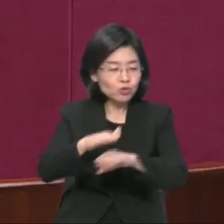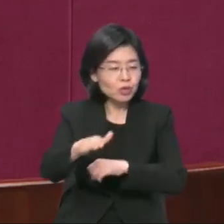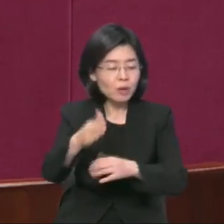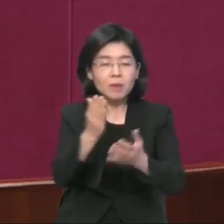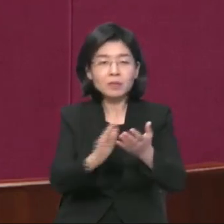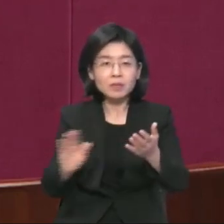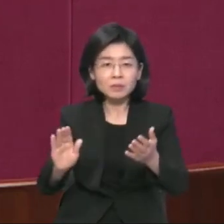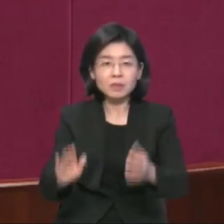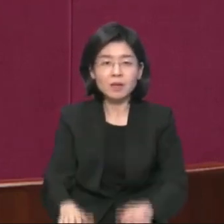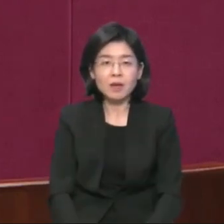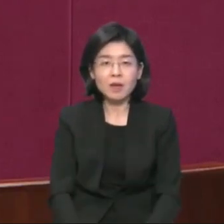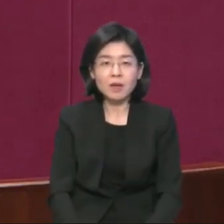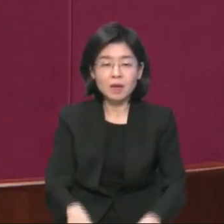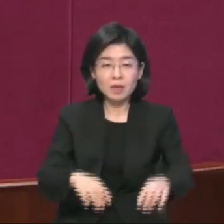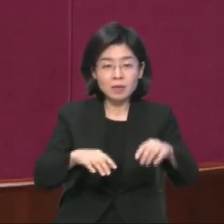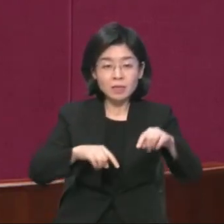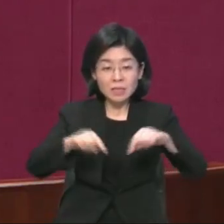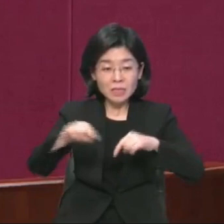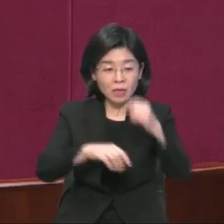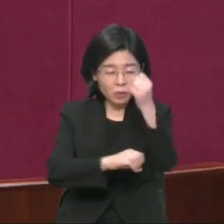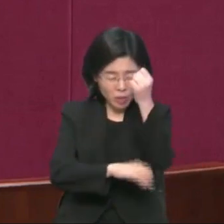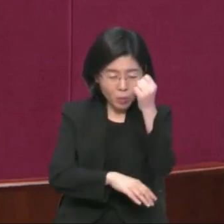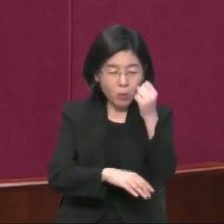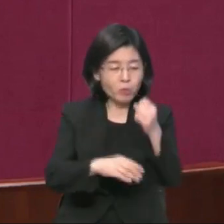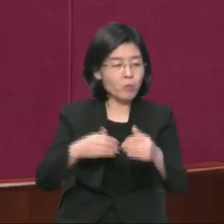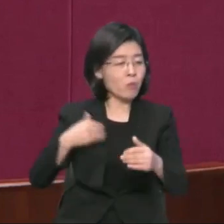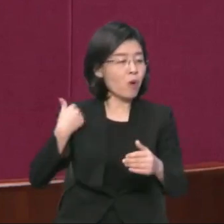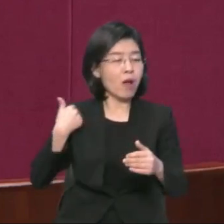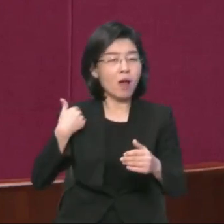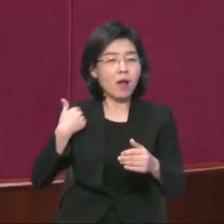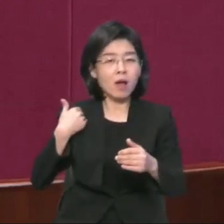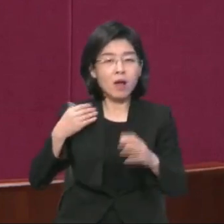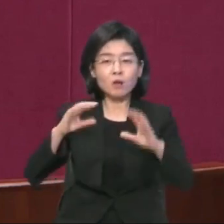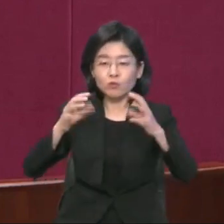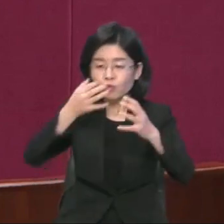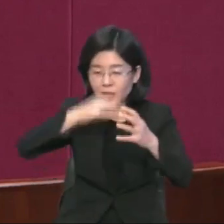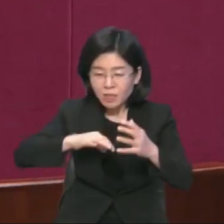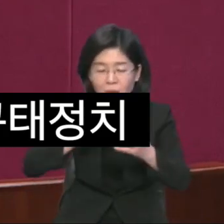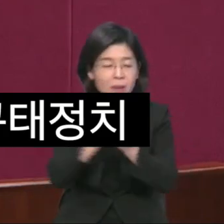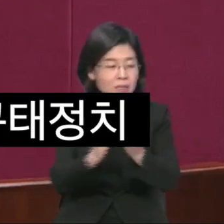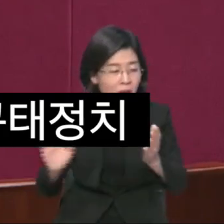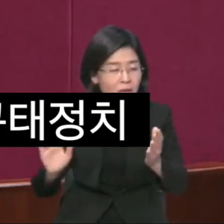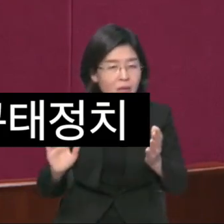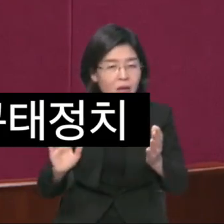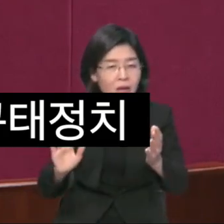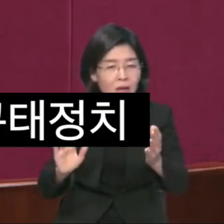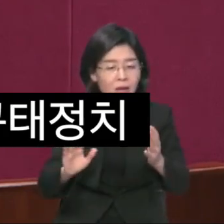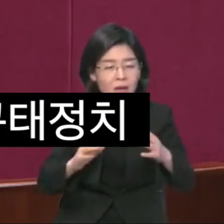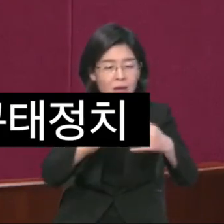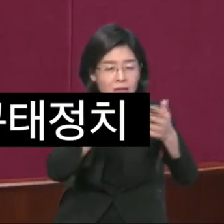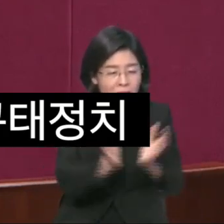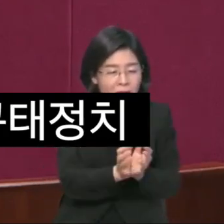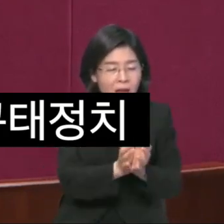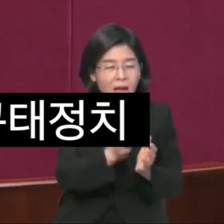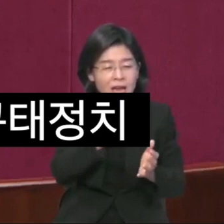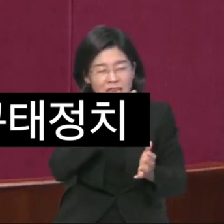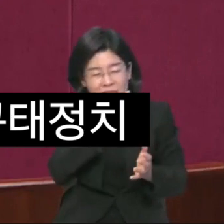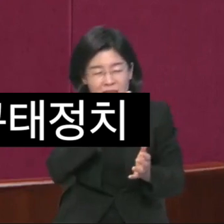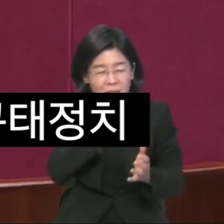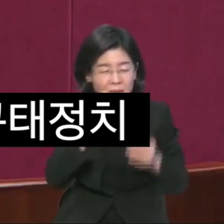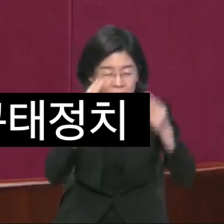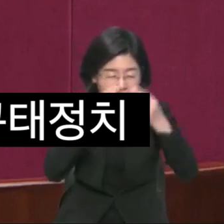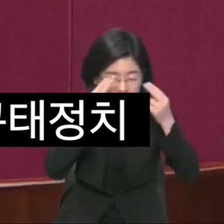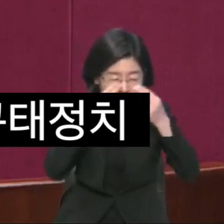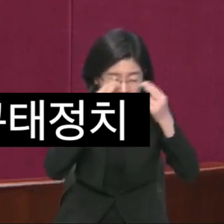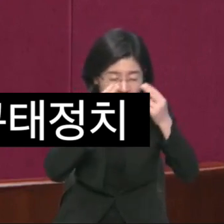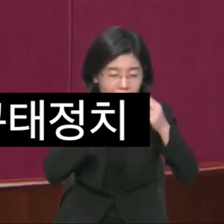행태입니다. 정치의 본질을 잊은 채 국익에 반하고 국민의 눈을 가리고 오로지